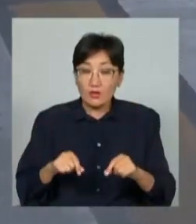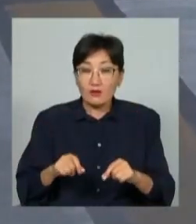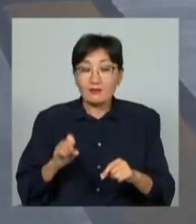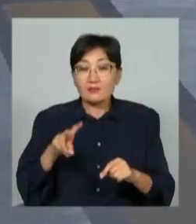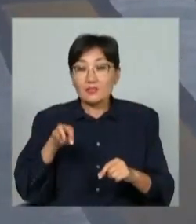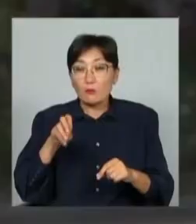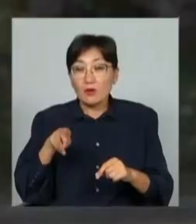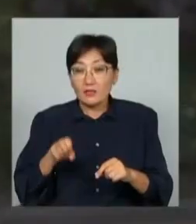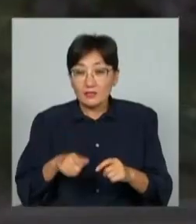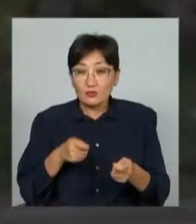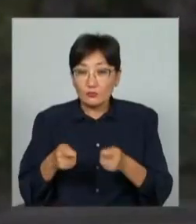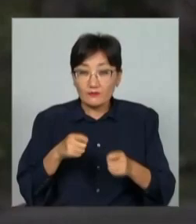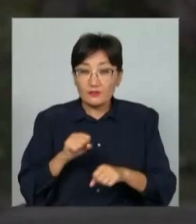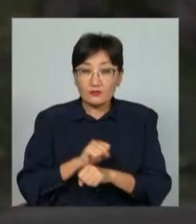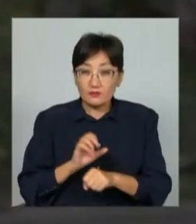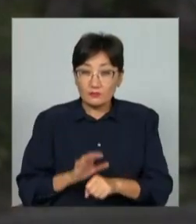мән бермей өтіп кететінін айтады.